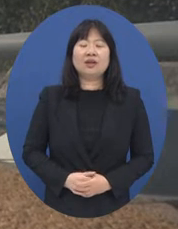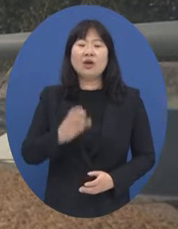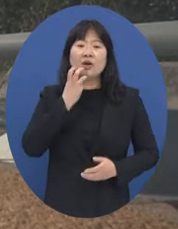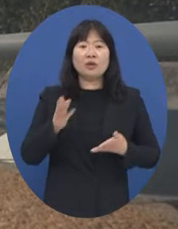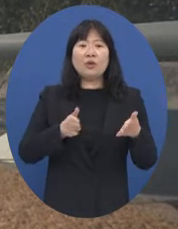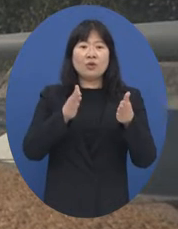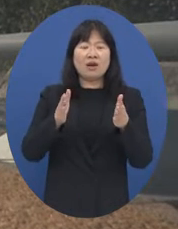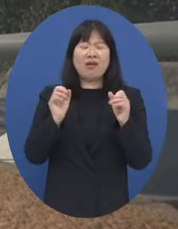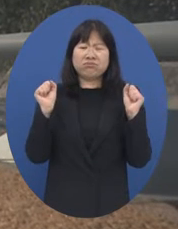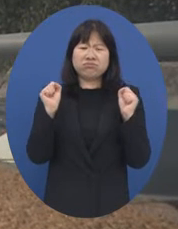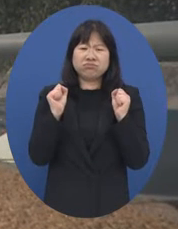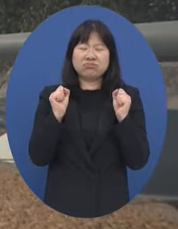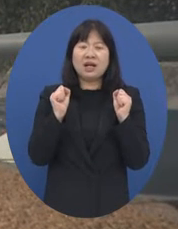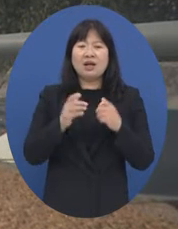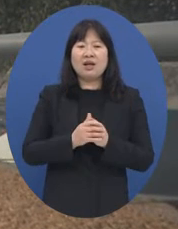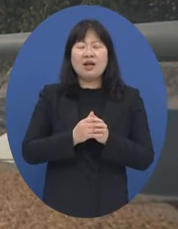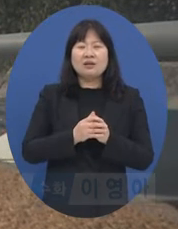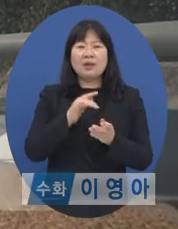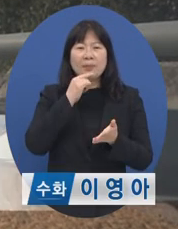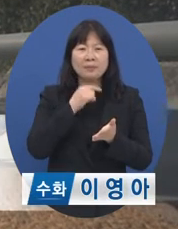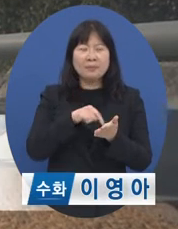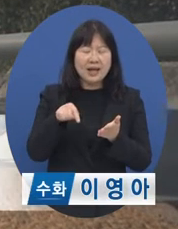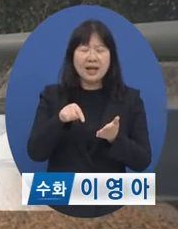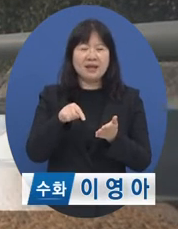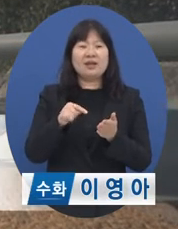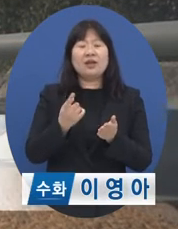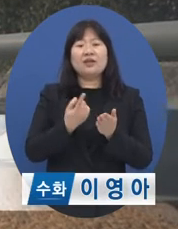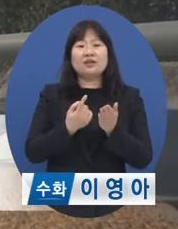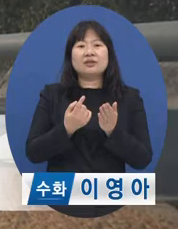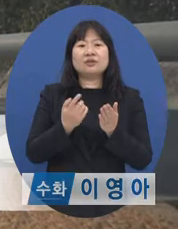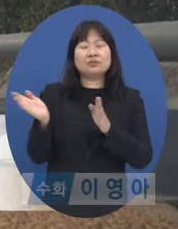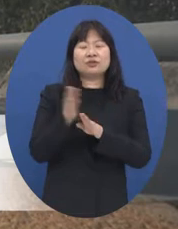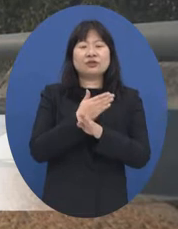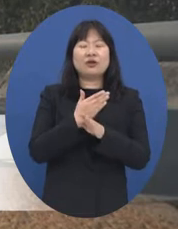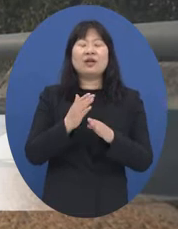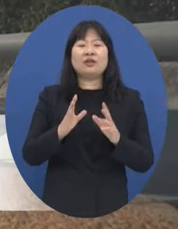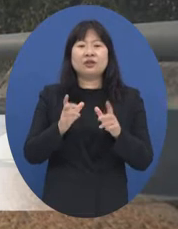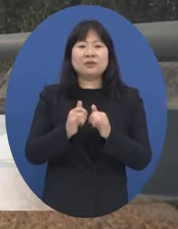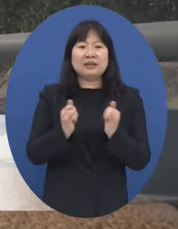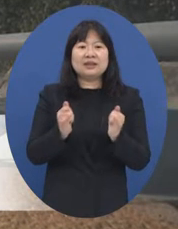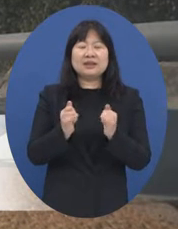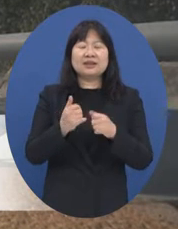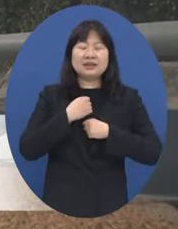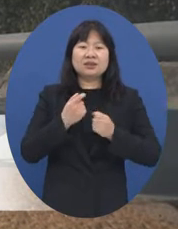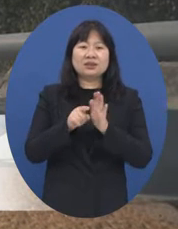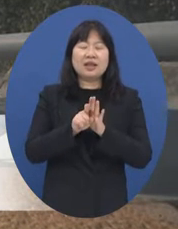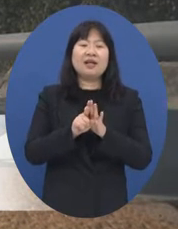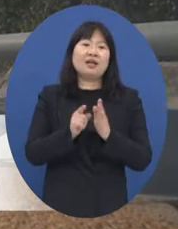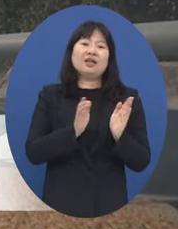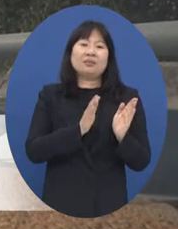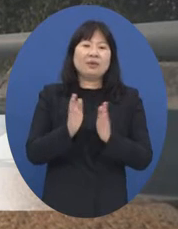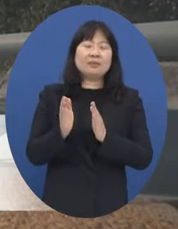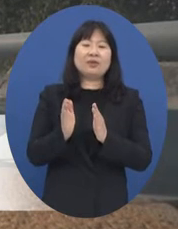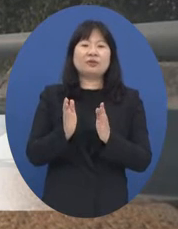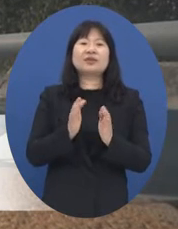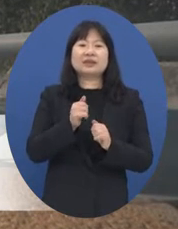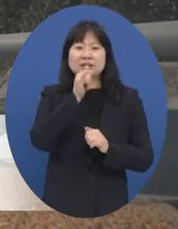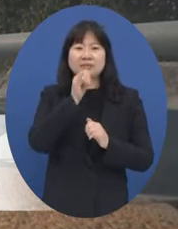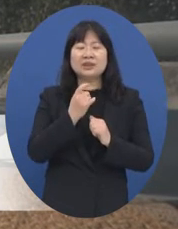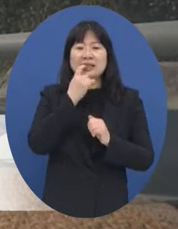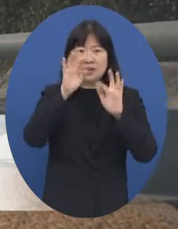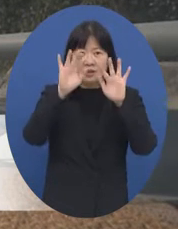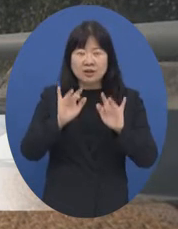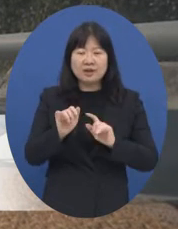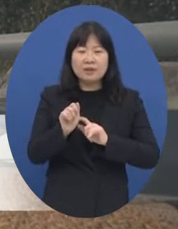경기도가 겨울철 재난 재해로부터 도민 한전의 지키기 위해 종합대책을 마련했습니다 빠른 제설을 위해 도로에는